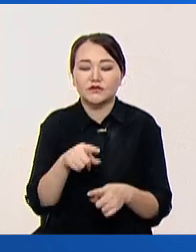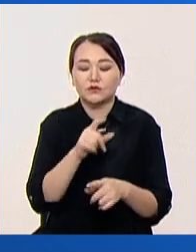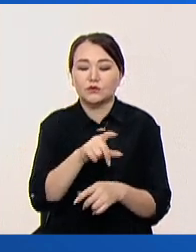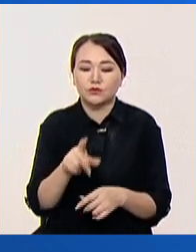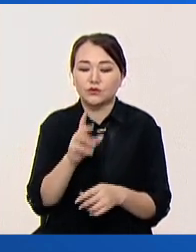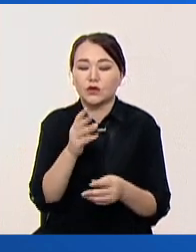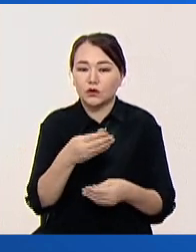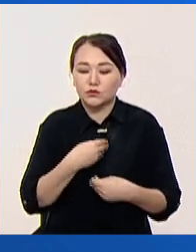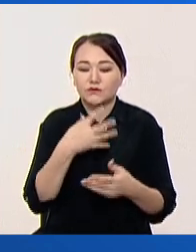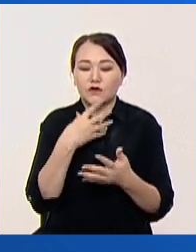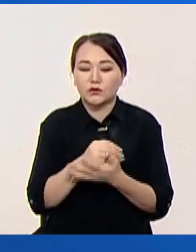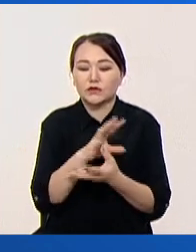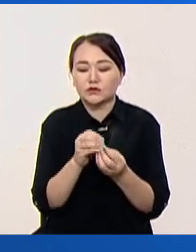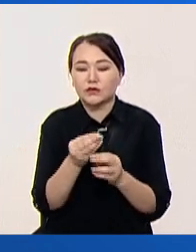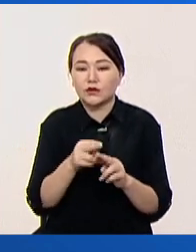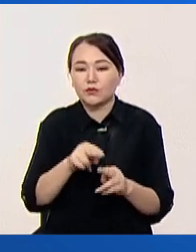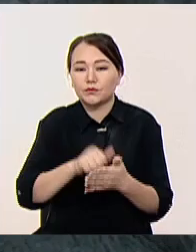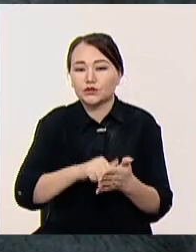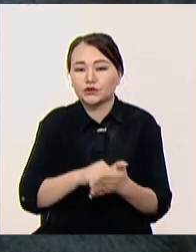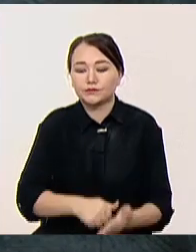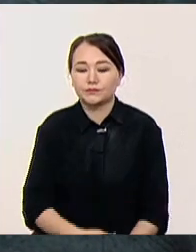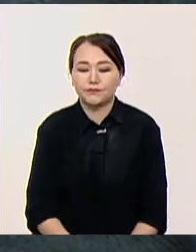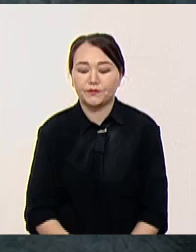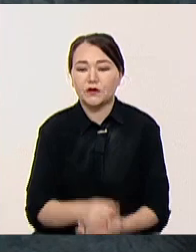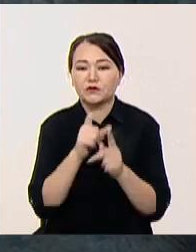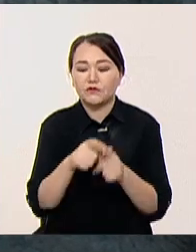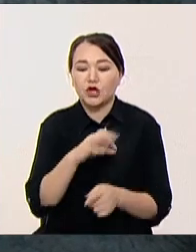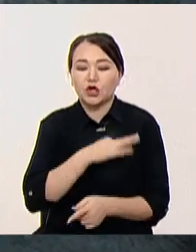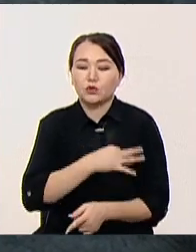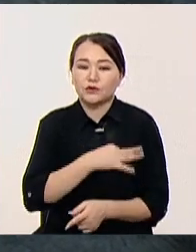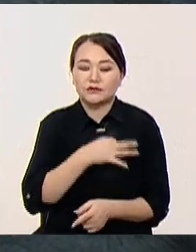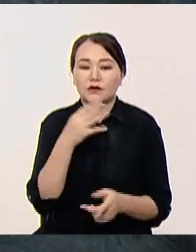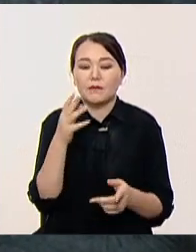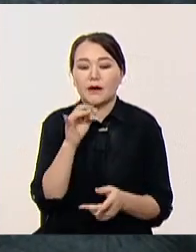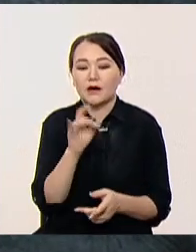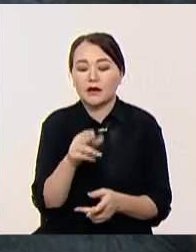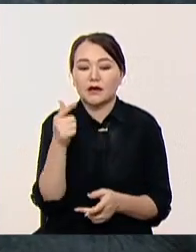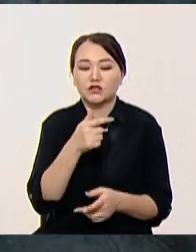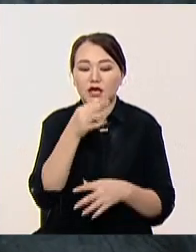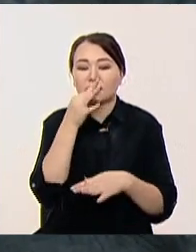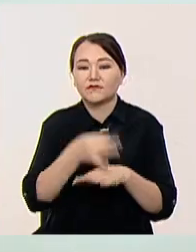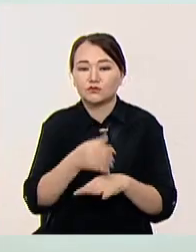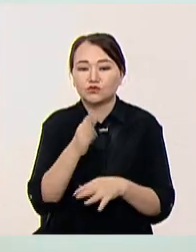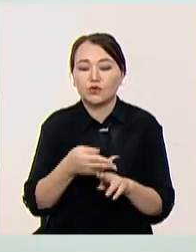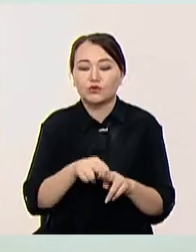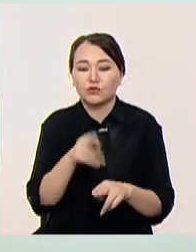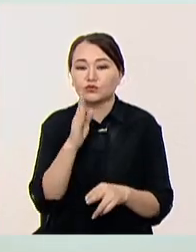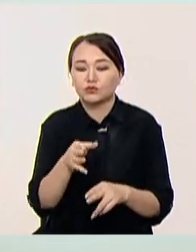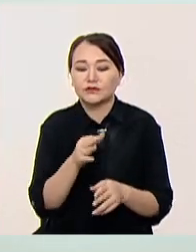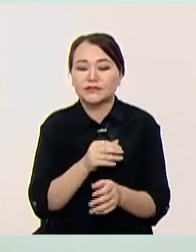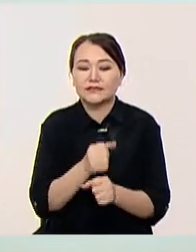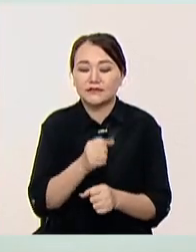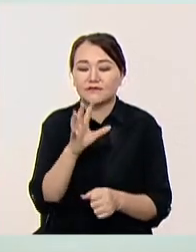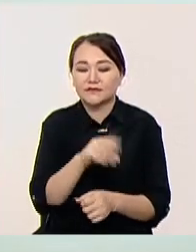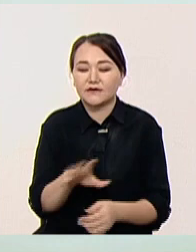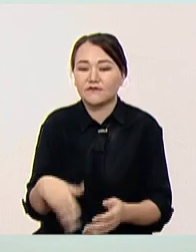органы дадут свое заключение по этому поводу. По словам юриста, автопарк признают гражданским ответчиком, который и будет производить все